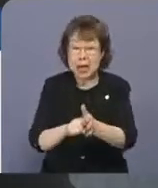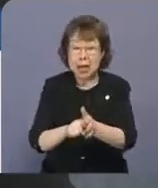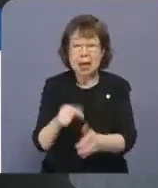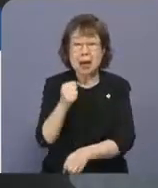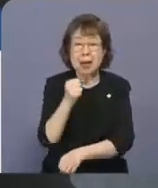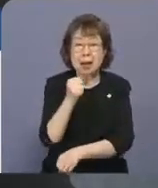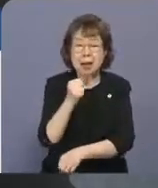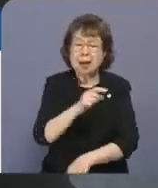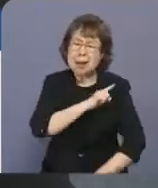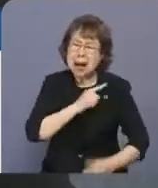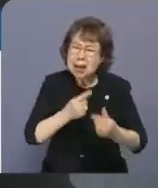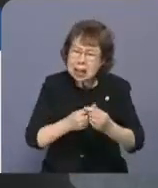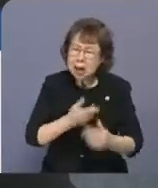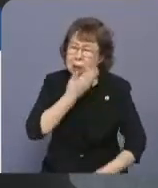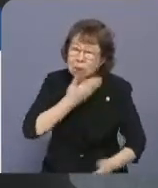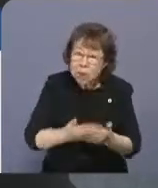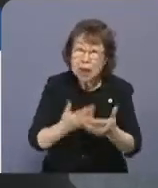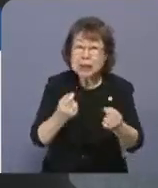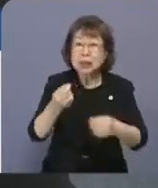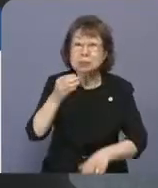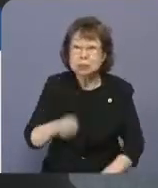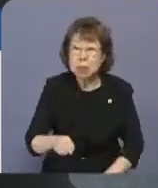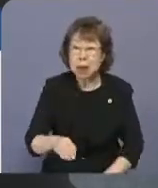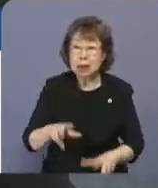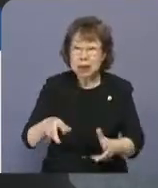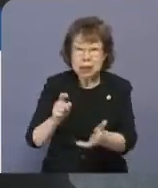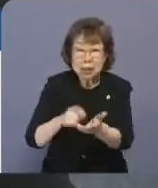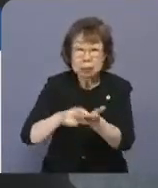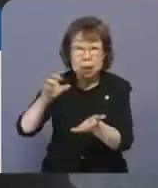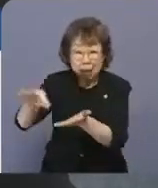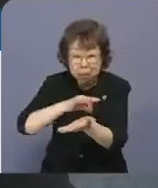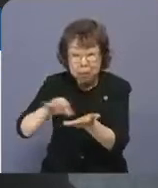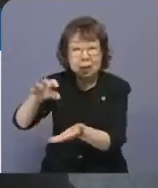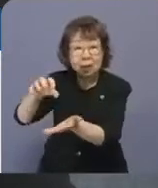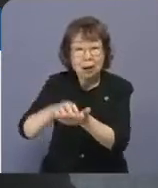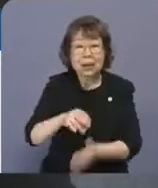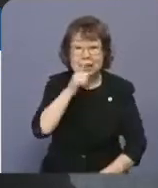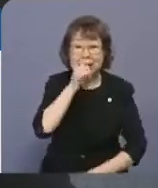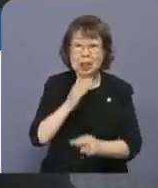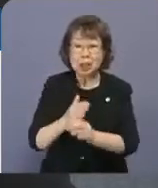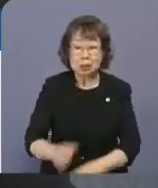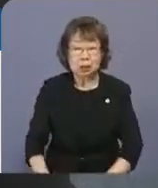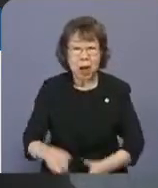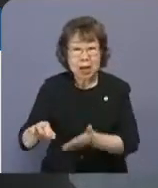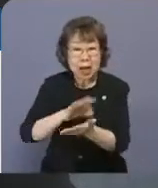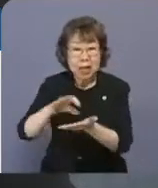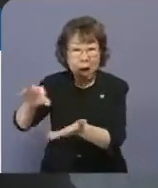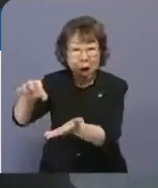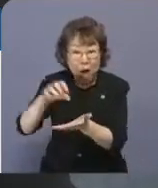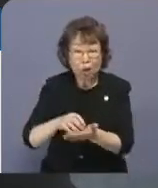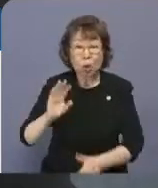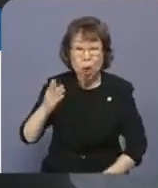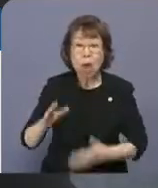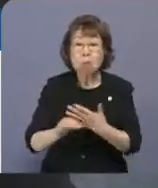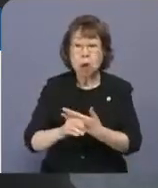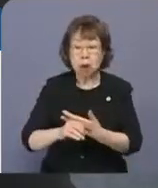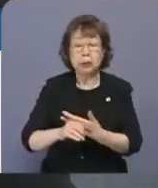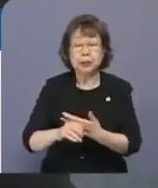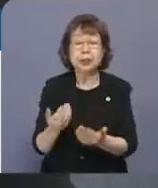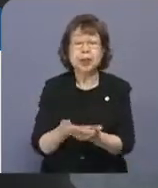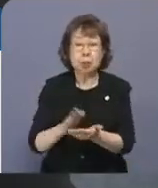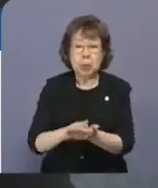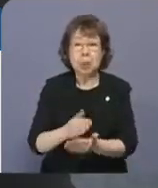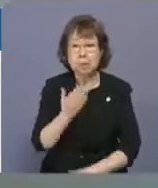가장 최저간으로 제시되어서 금해 주경에 예산 반영을 요청하였으며 예산 확보 즉시 준비 사업을